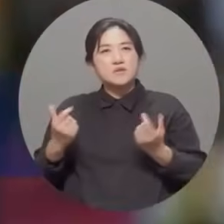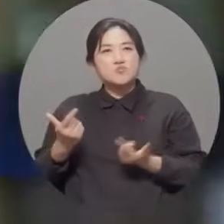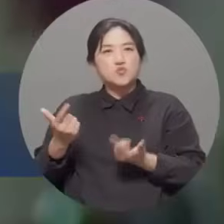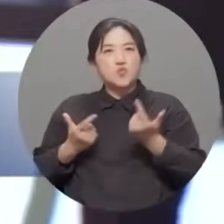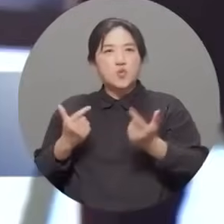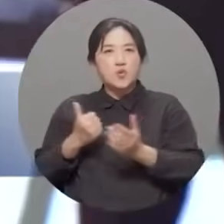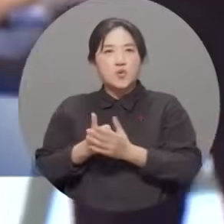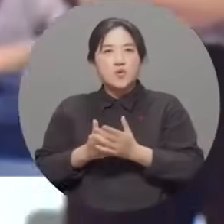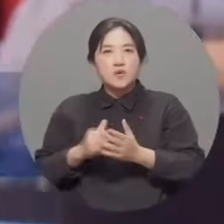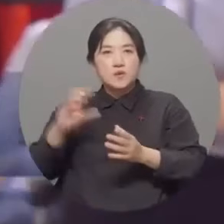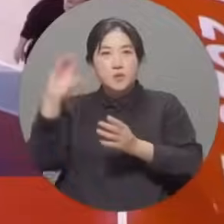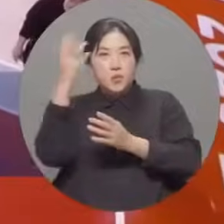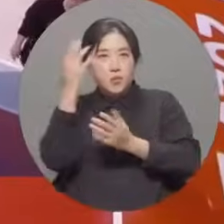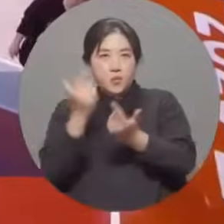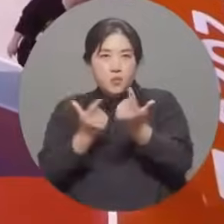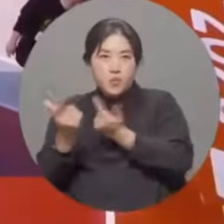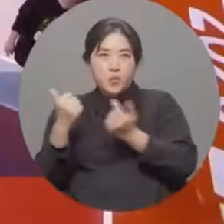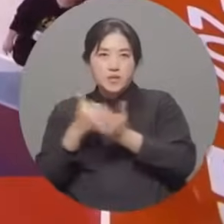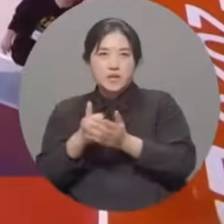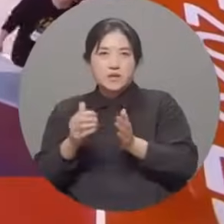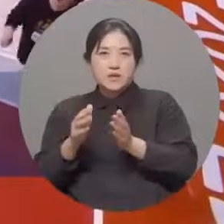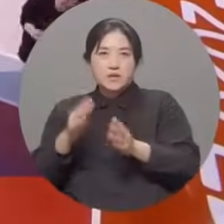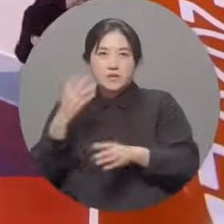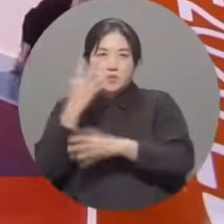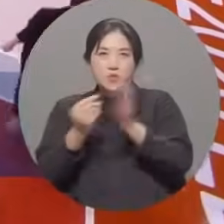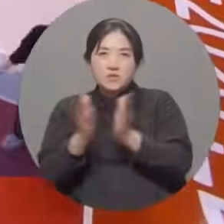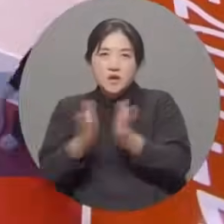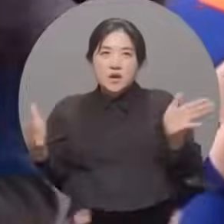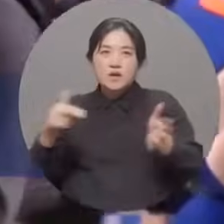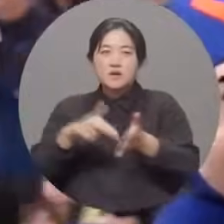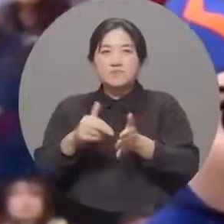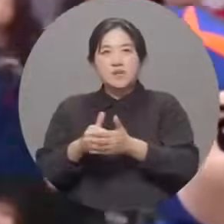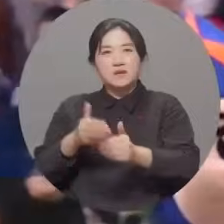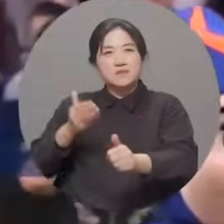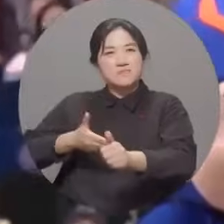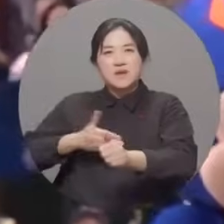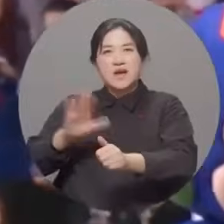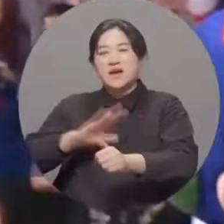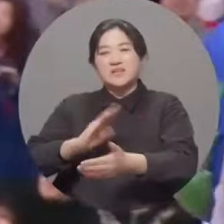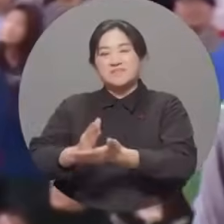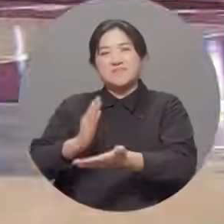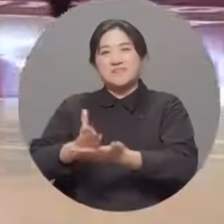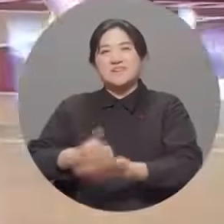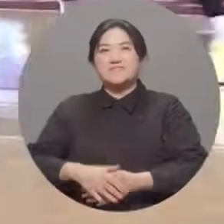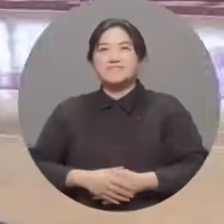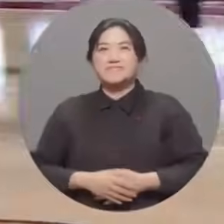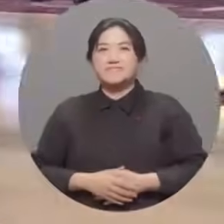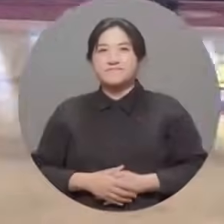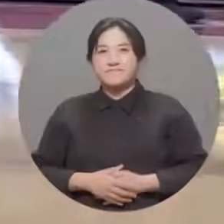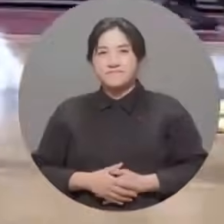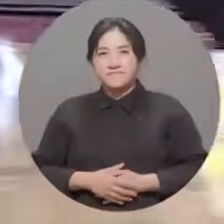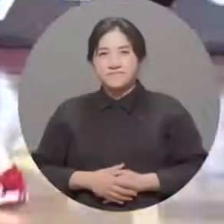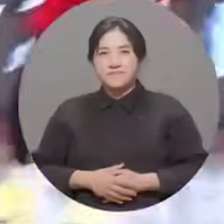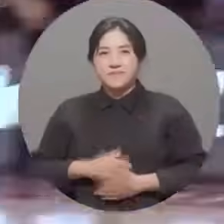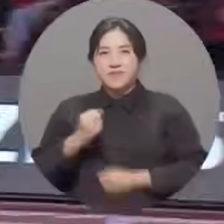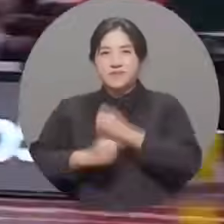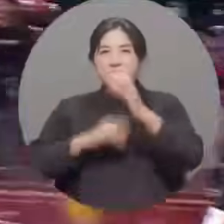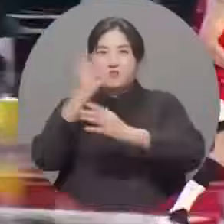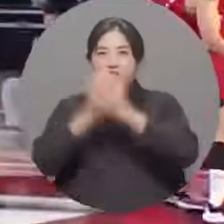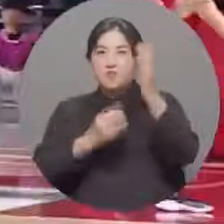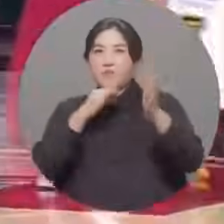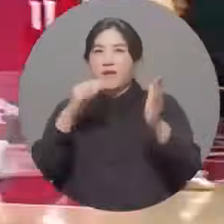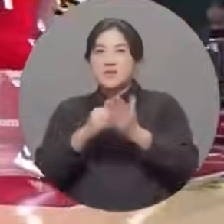스핀량 조절해야 되고 시작하는 선수들한테는 권장하지 않고 말리겠어요. 자유투를 넘어 이젠